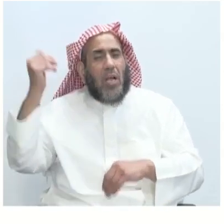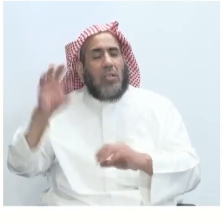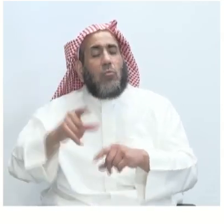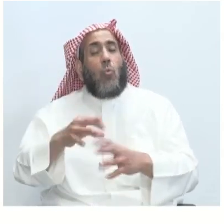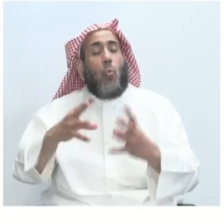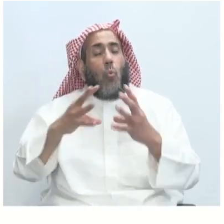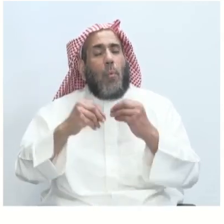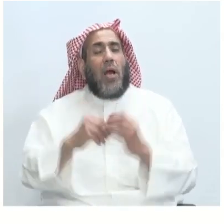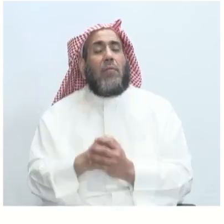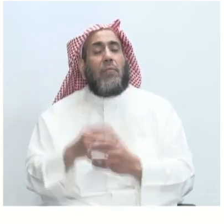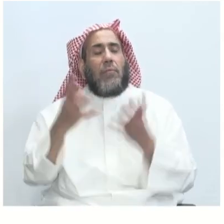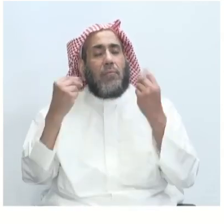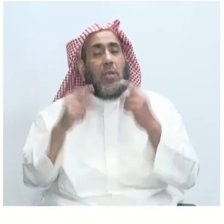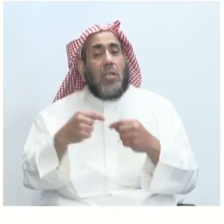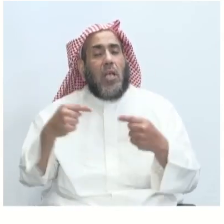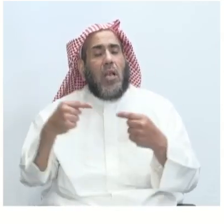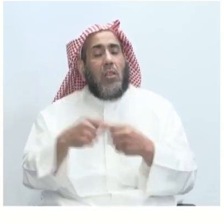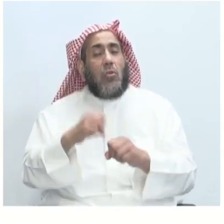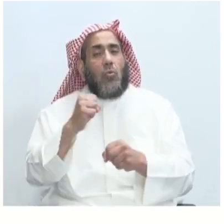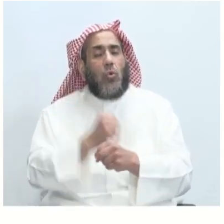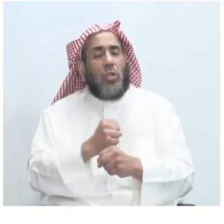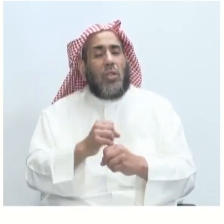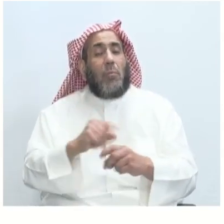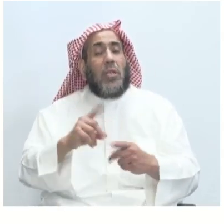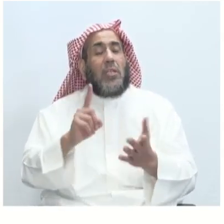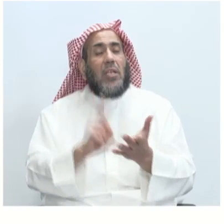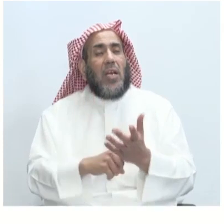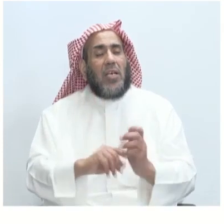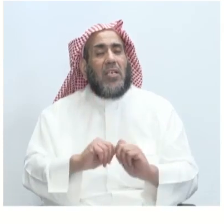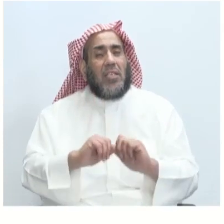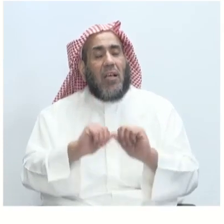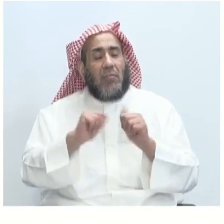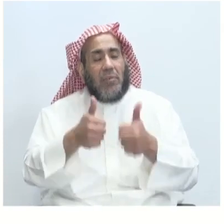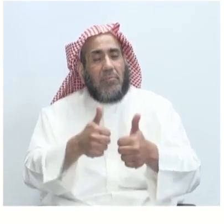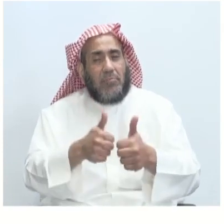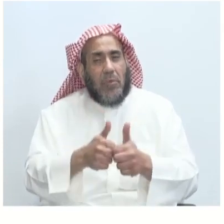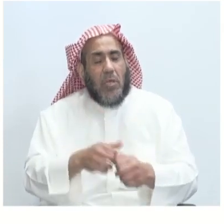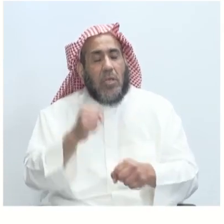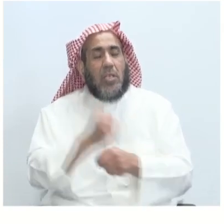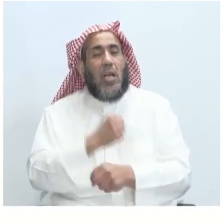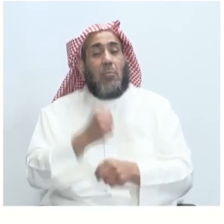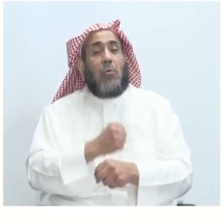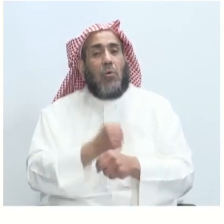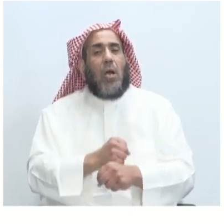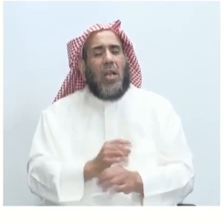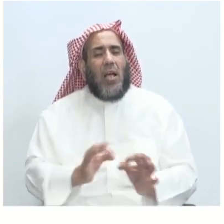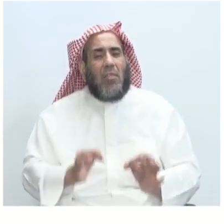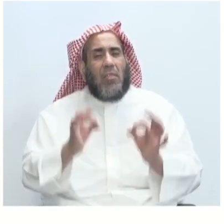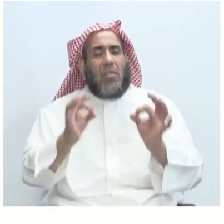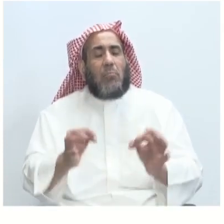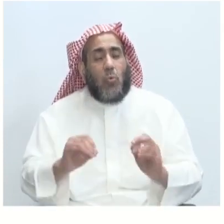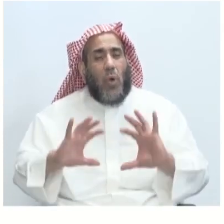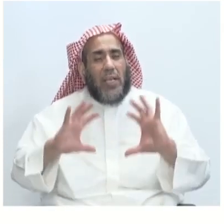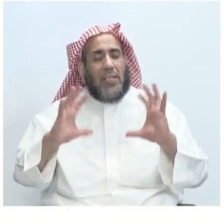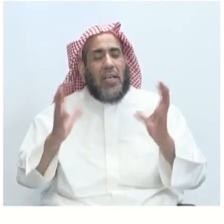ومعارف اذا الذي يحدث عمليه تحقيق الدافع او يعمل على ضبط عمليته واداره